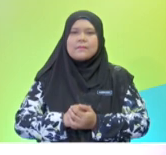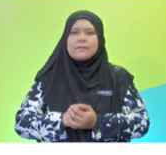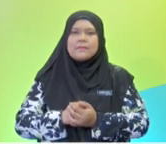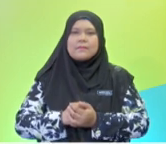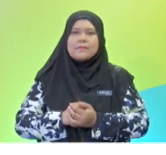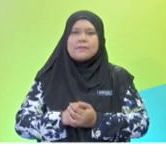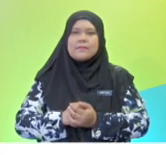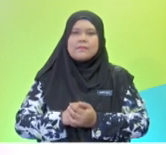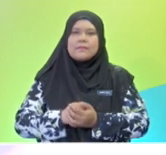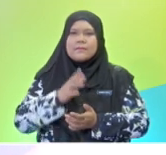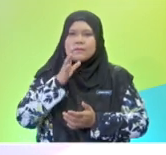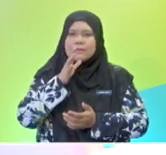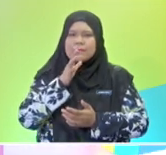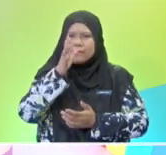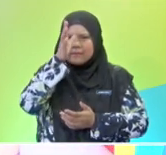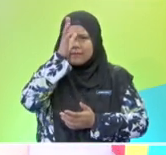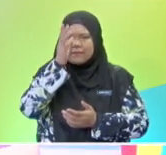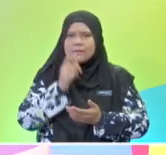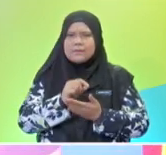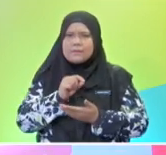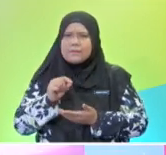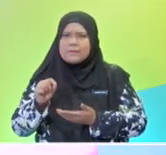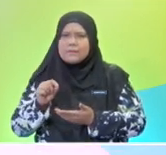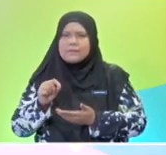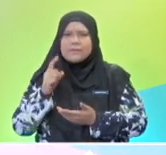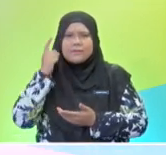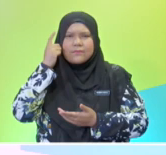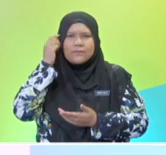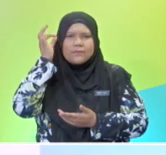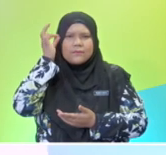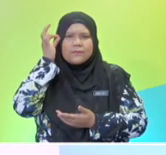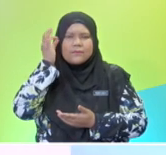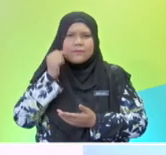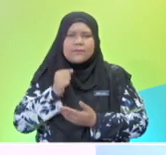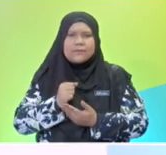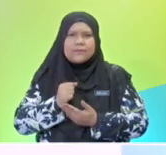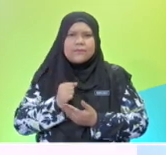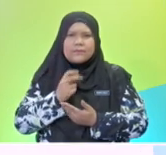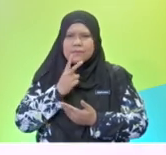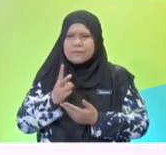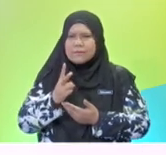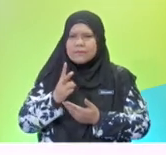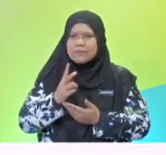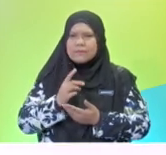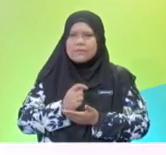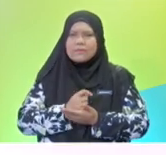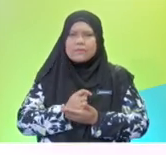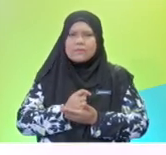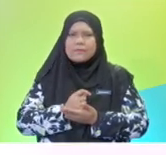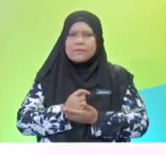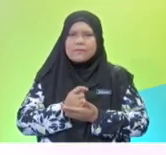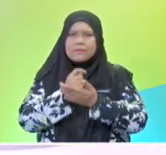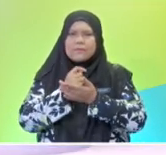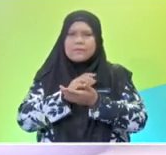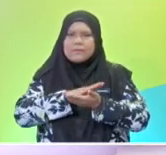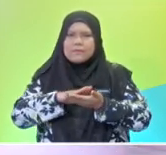beban ayah dengan menolongnya tempat kosong kereta. Saya nampak adik-adik tu tengah tolong ayah basuh